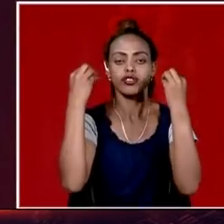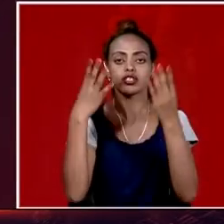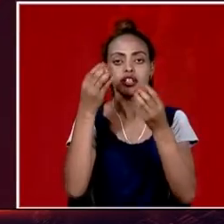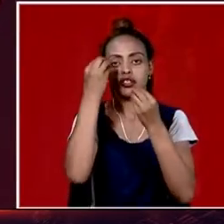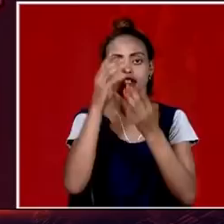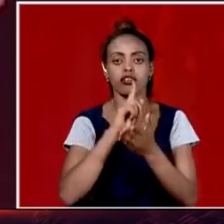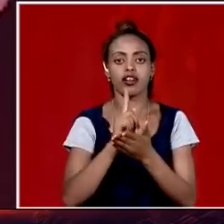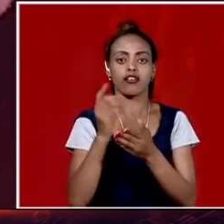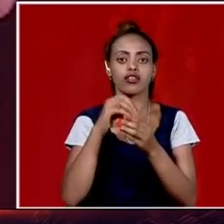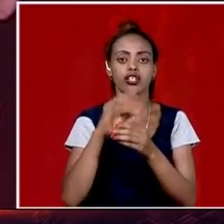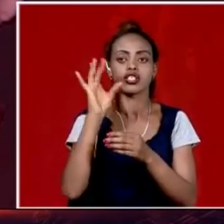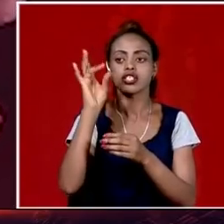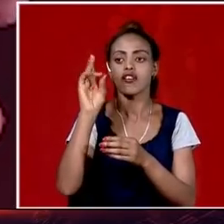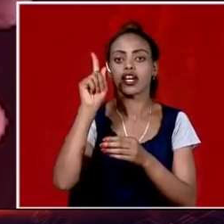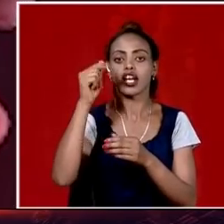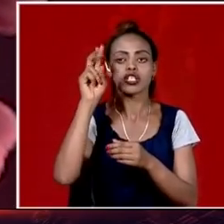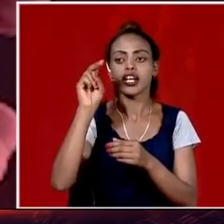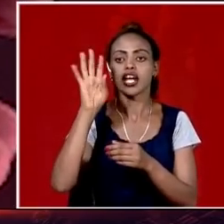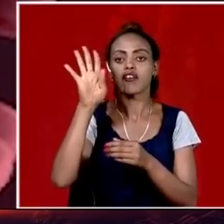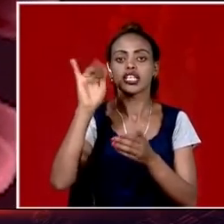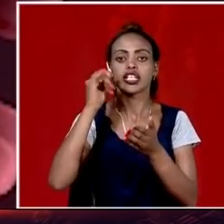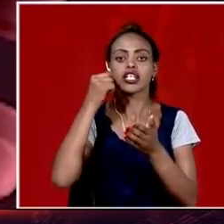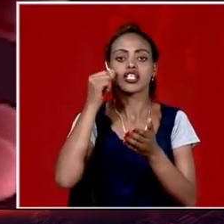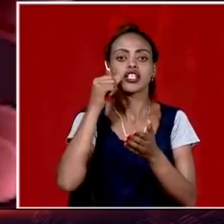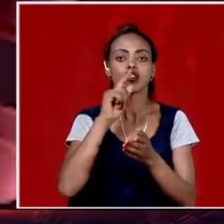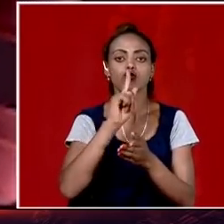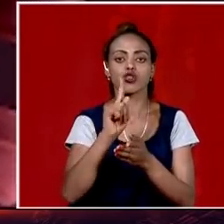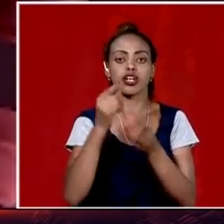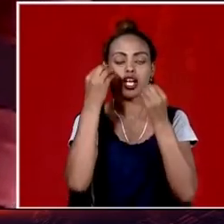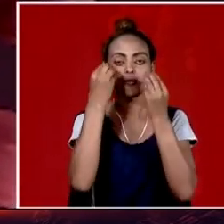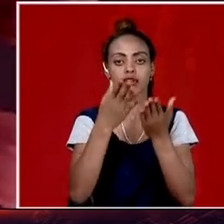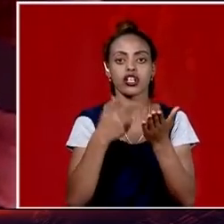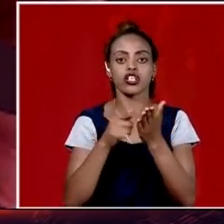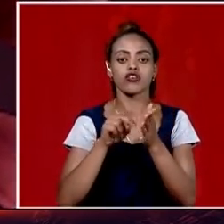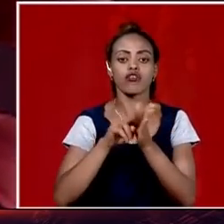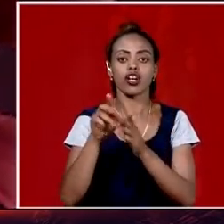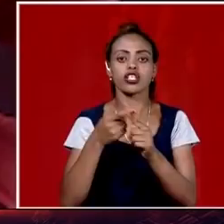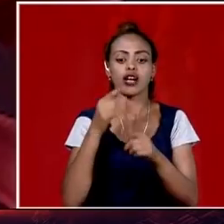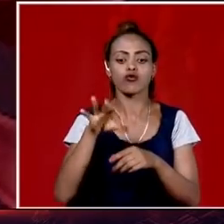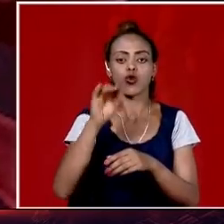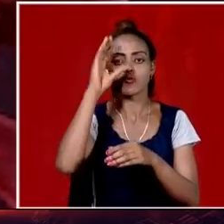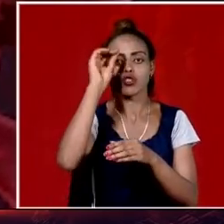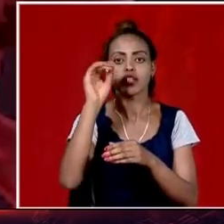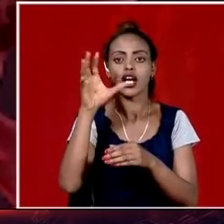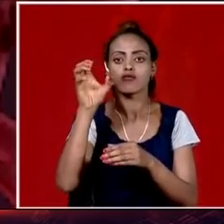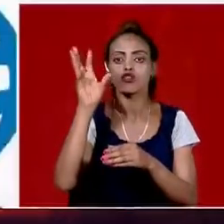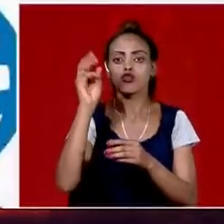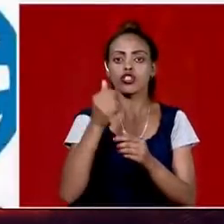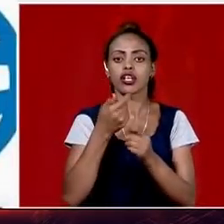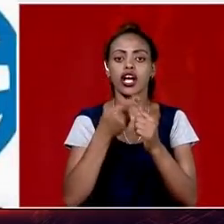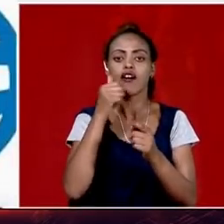اللي عتدسة سبعا حدا ندك تبعتو عسران أربعة دك نسيكم زغنا حبيرا ات فيروس كاب استرغبو مسابات حمسان شدشتان كاب